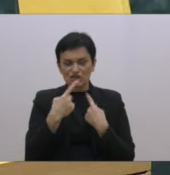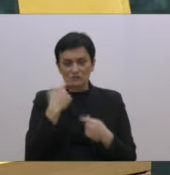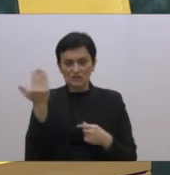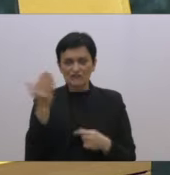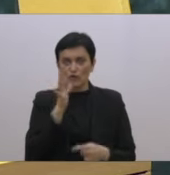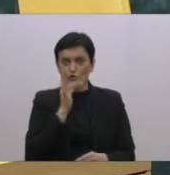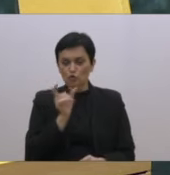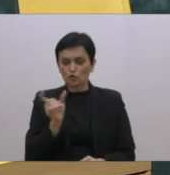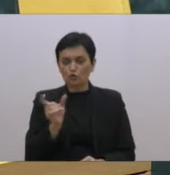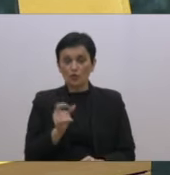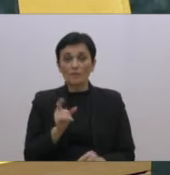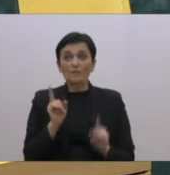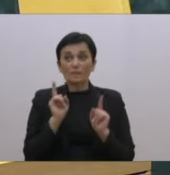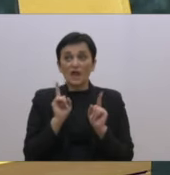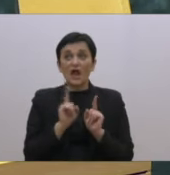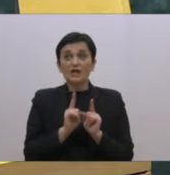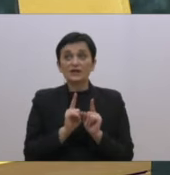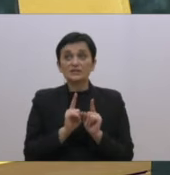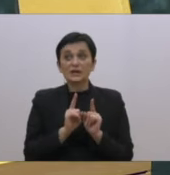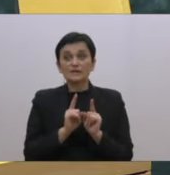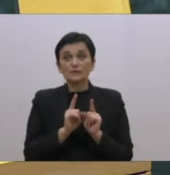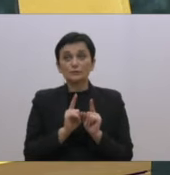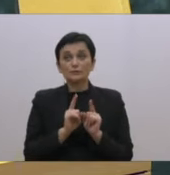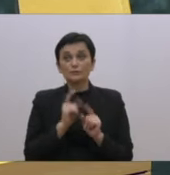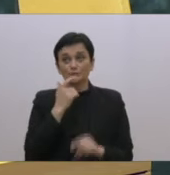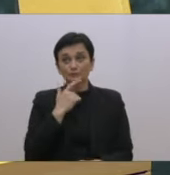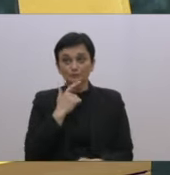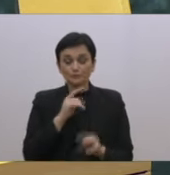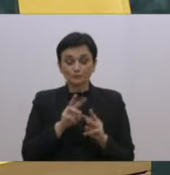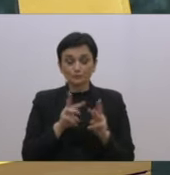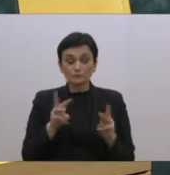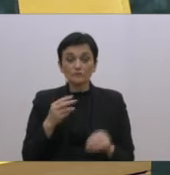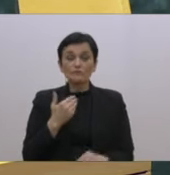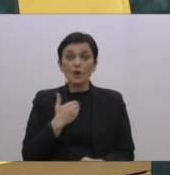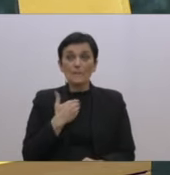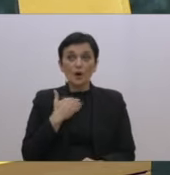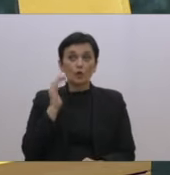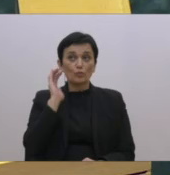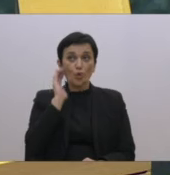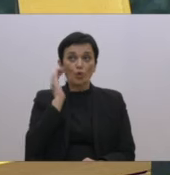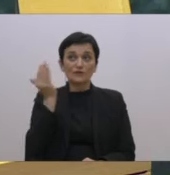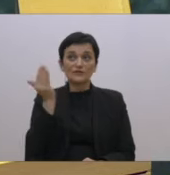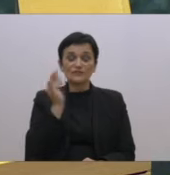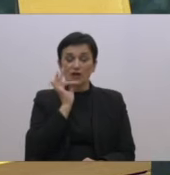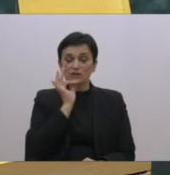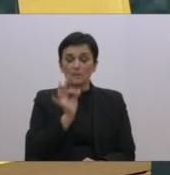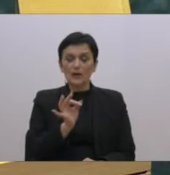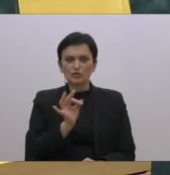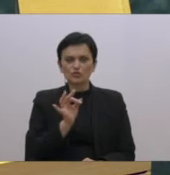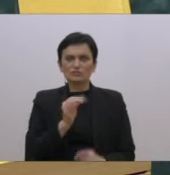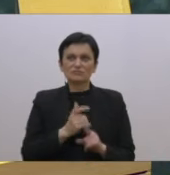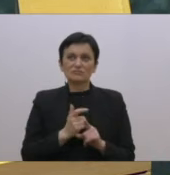დროით. ასევე ბატონ მინისტრო, ახლა მე მოვისმინა თქვენი პასუხი ძალიან